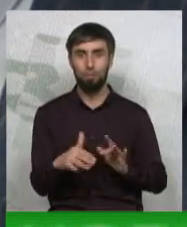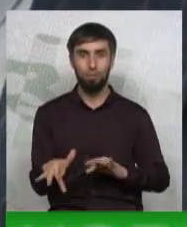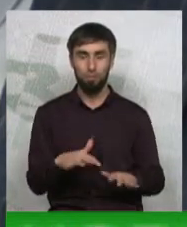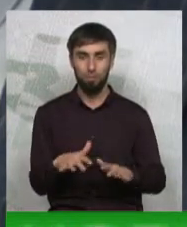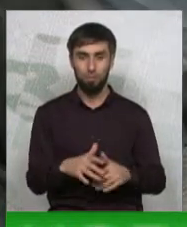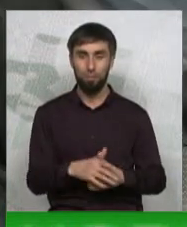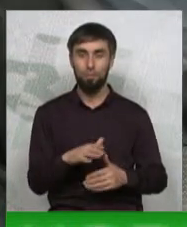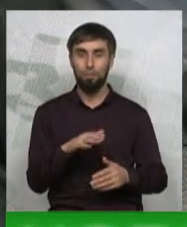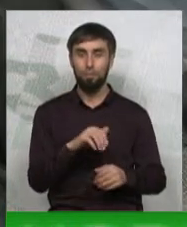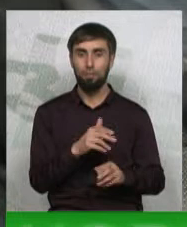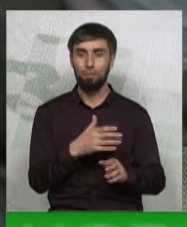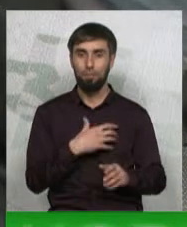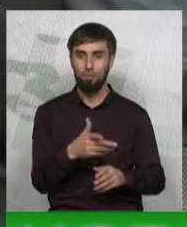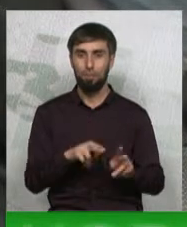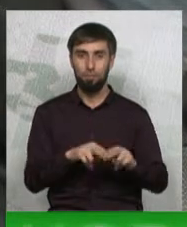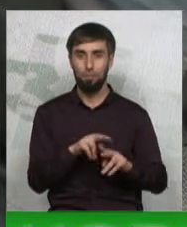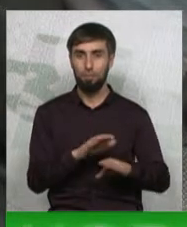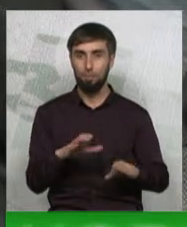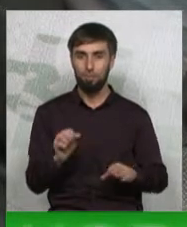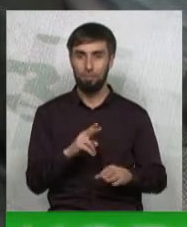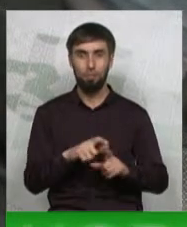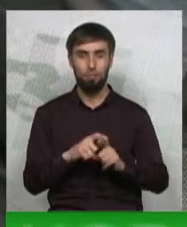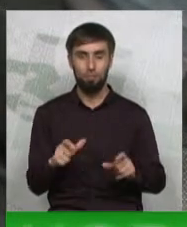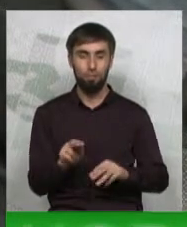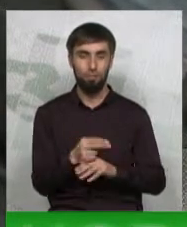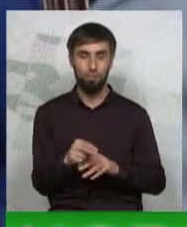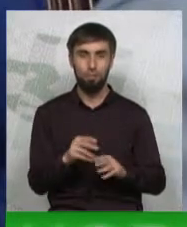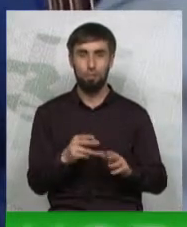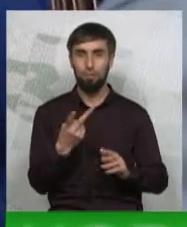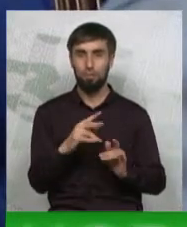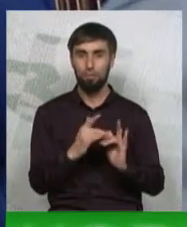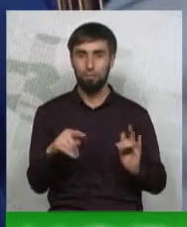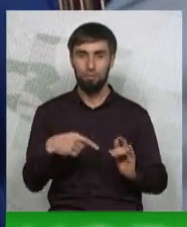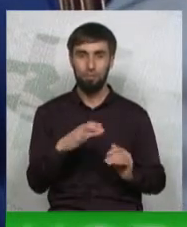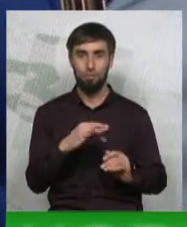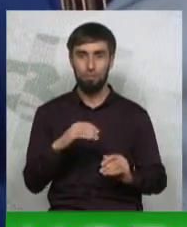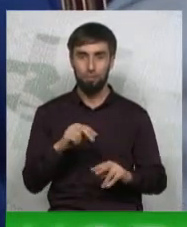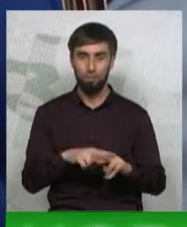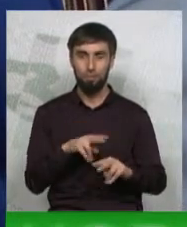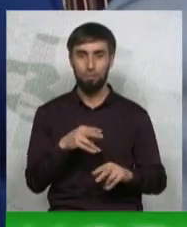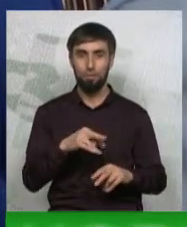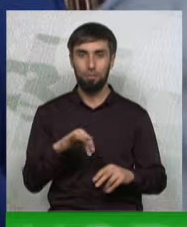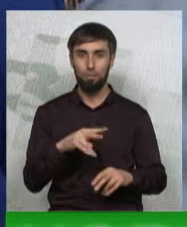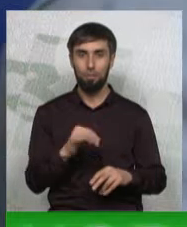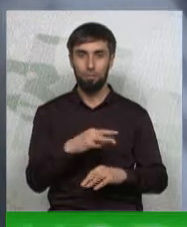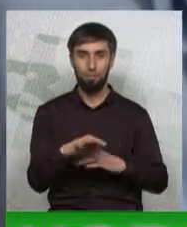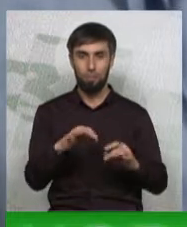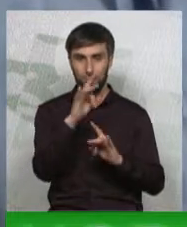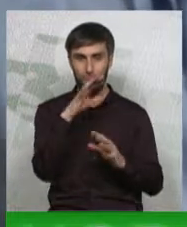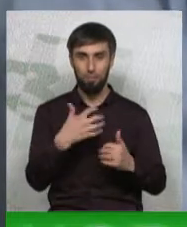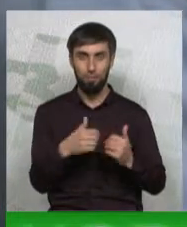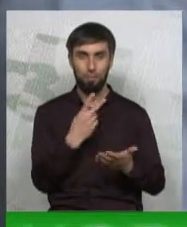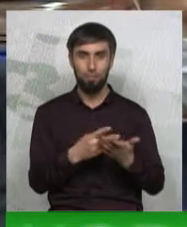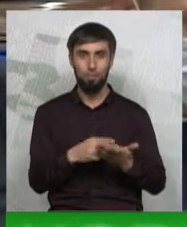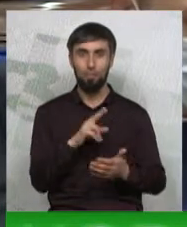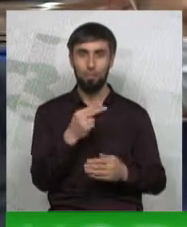мероприятий. Основные из них – строительство детских садов и школ, реконструкция двух мостов Карабулаки и Сунже. По линии нацпроекта «Культурная среда»